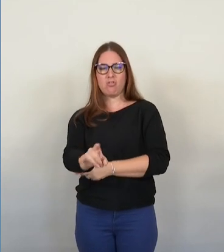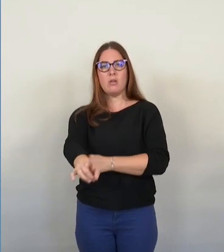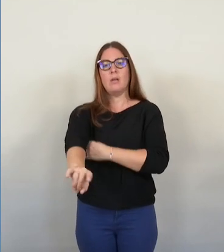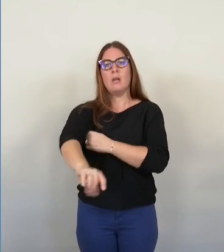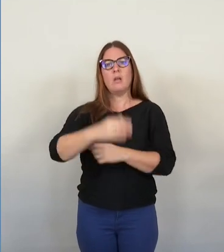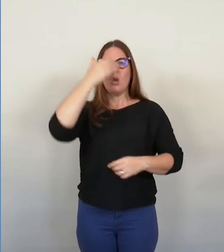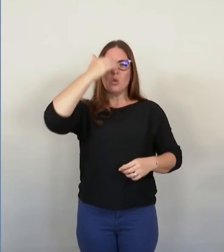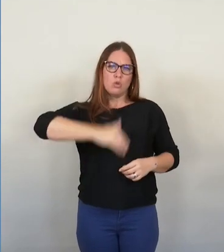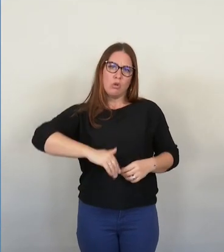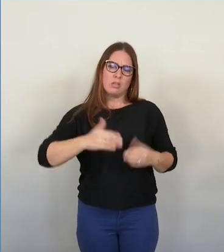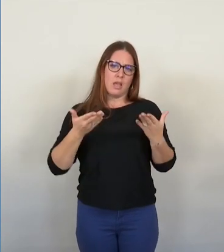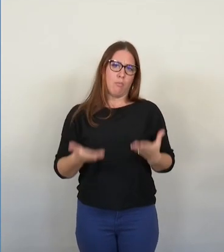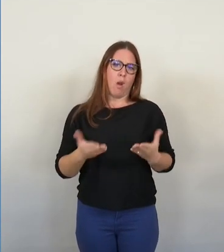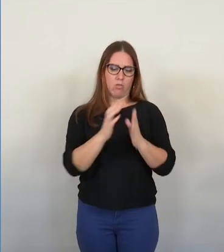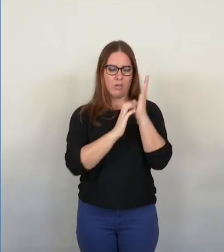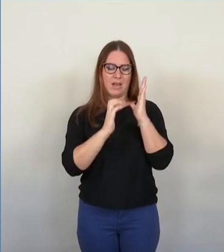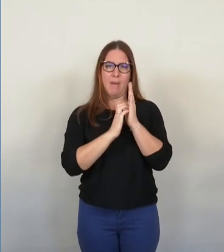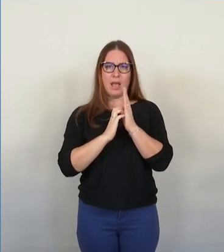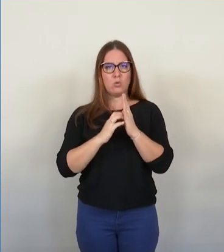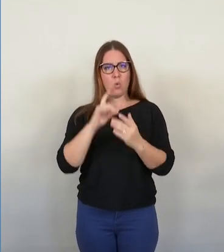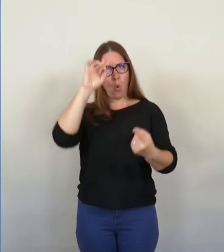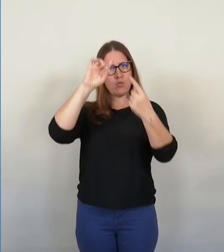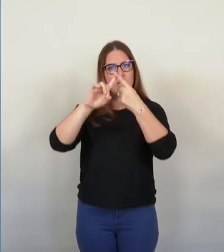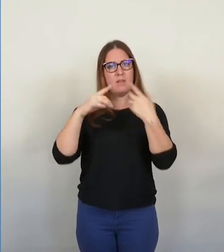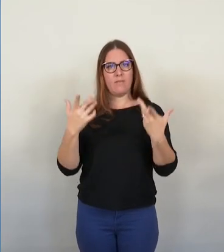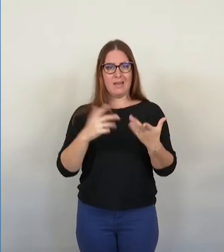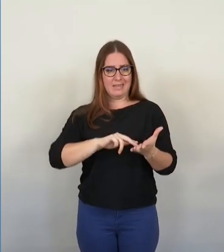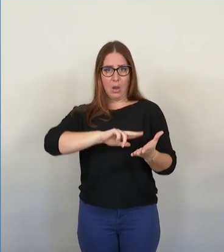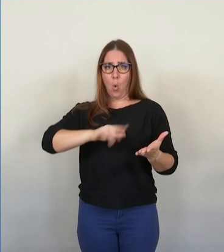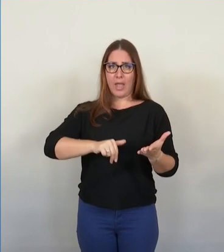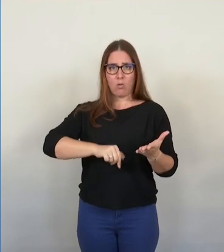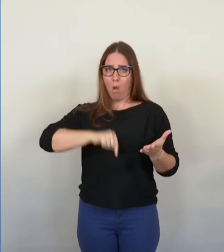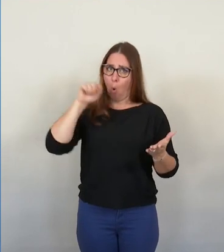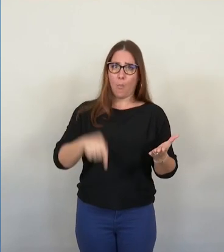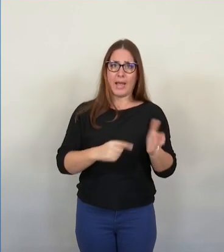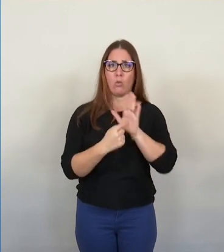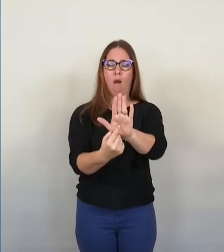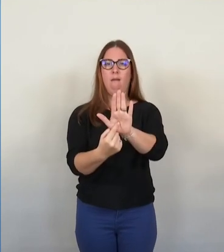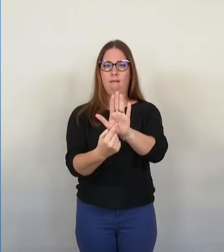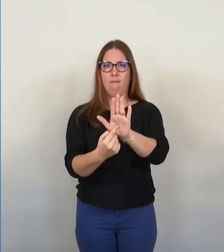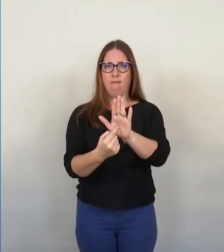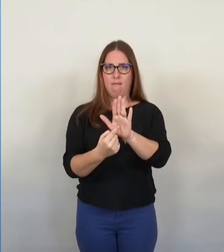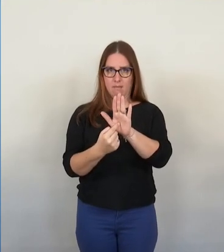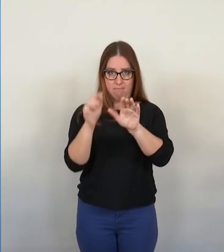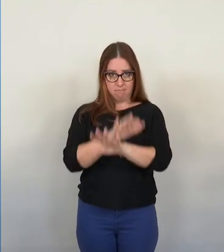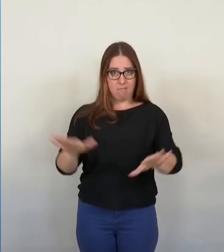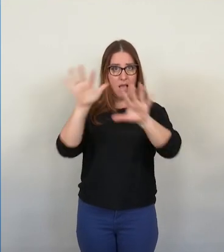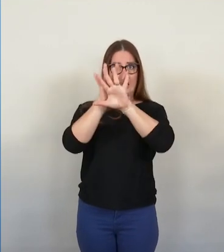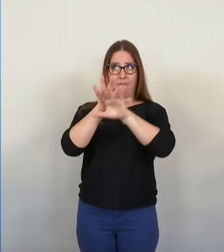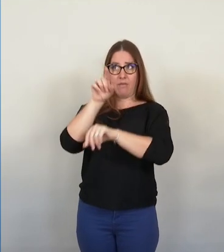qui est demandé aujourd'hui dans C dans le cadre de cette délibrere c'est un document contractuel obligatoire permettant la